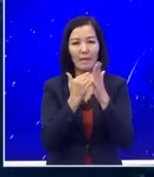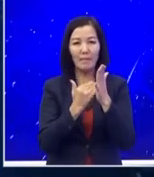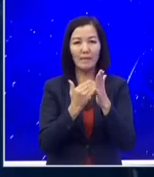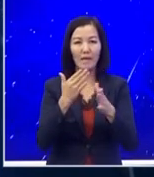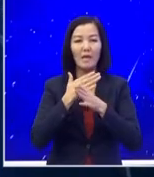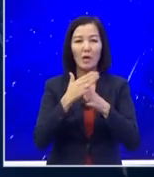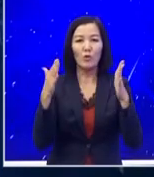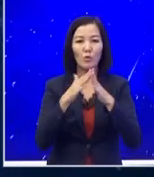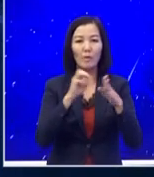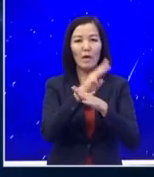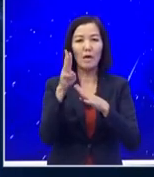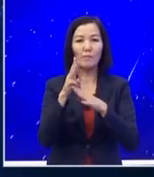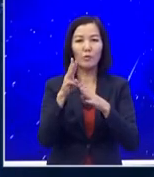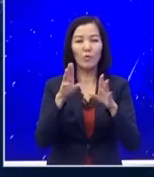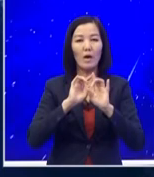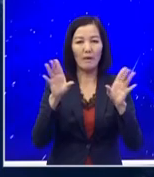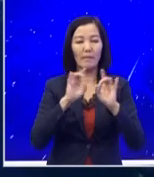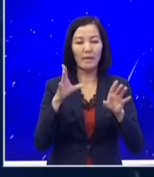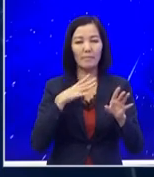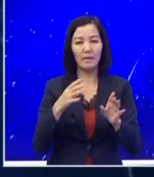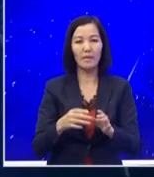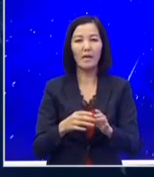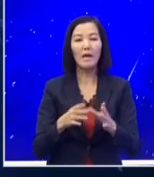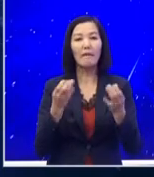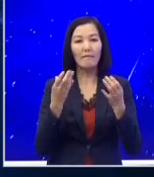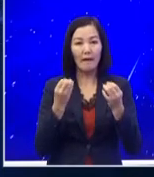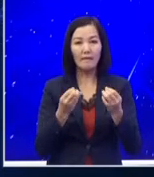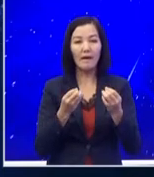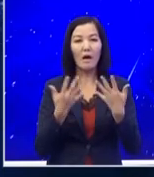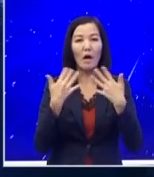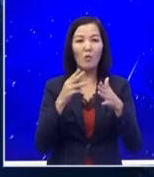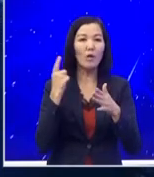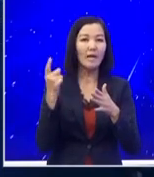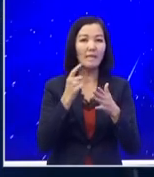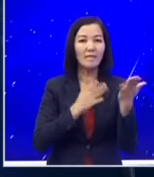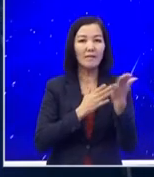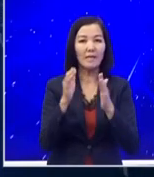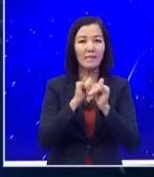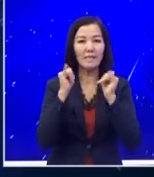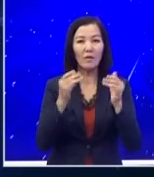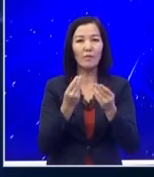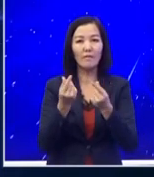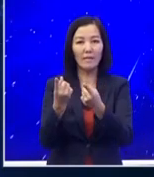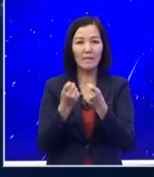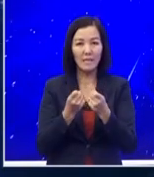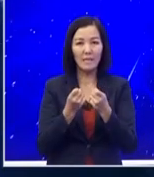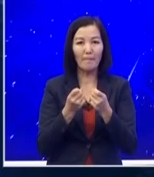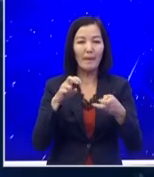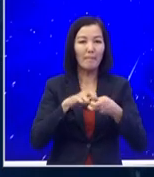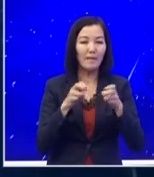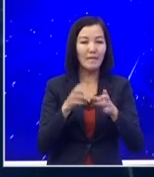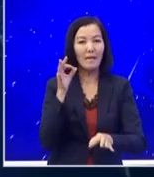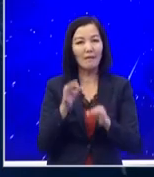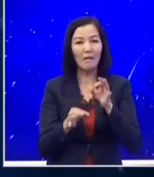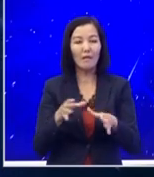аясында баспанамен қамту жөнінде ақпарат берілді. Сонымен қатар ауыл шаруашылығы саласын дамыту және инвестиция тарту